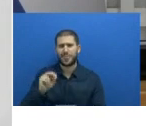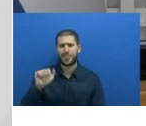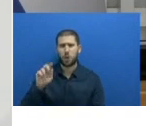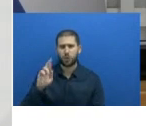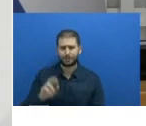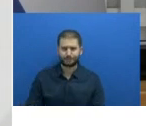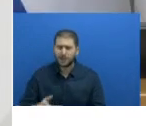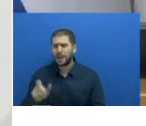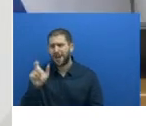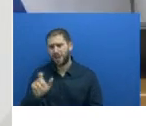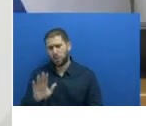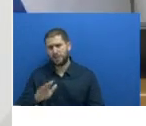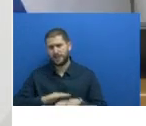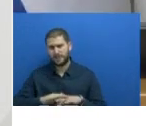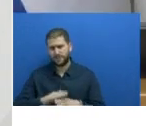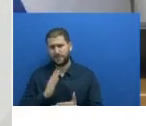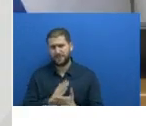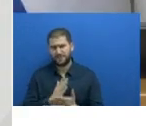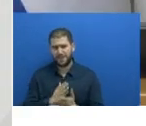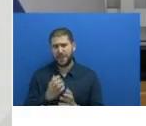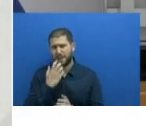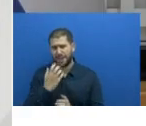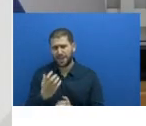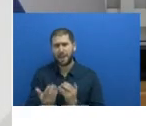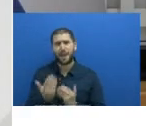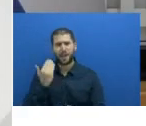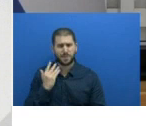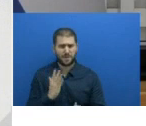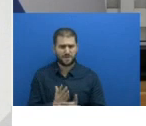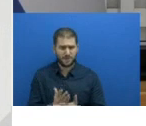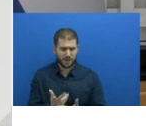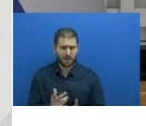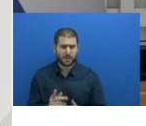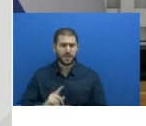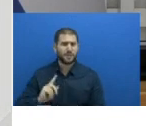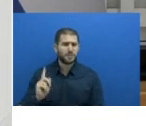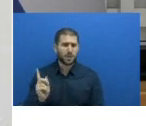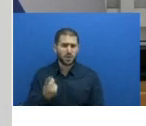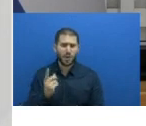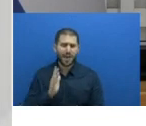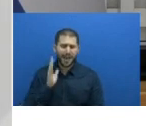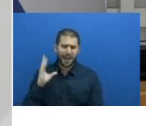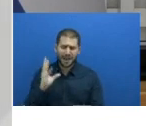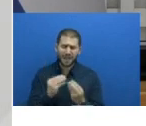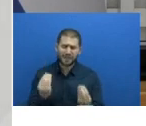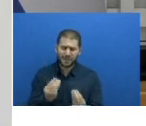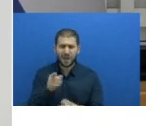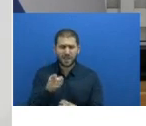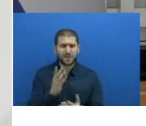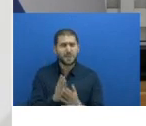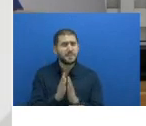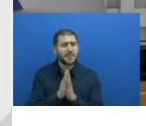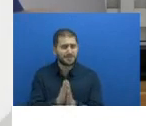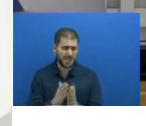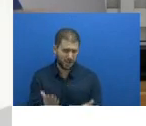היסוד. מכוחם של חוקי היסוד, אנחנו יכולים לפסול חוקים רגילים שסותרים חוקי היסוד. אין שום סמכות לפסול חוקי